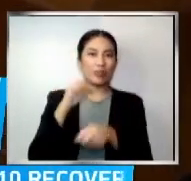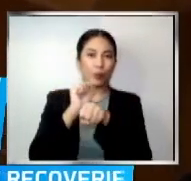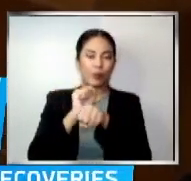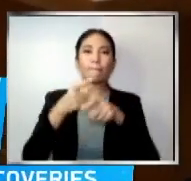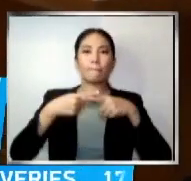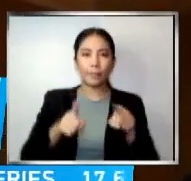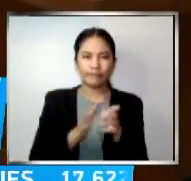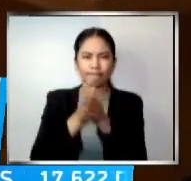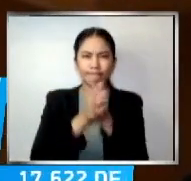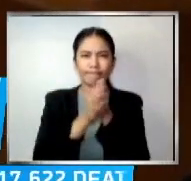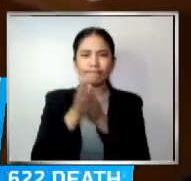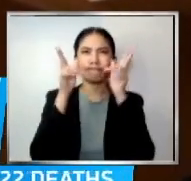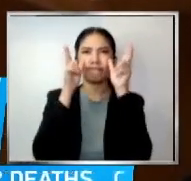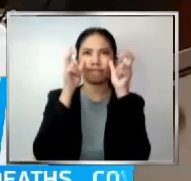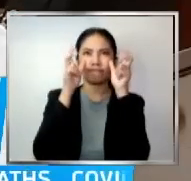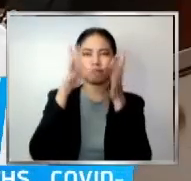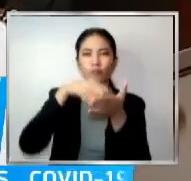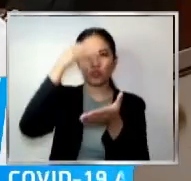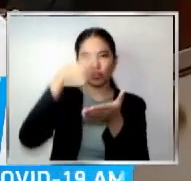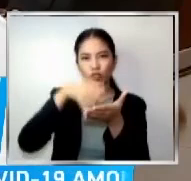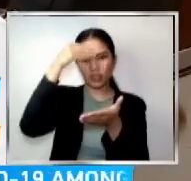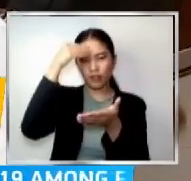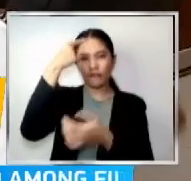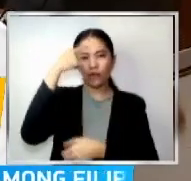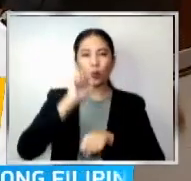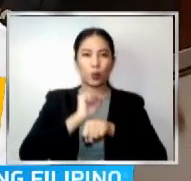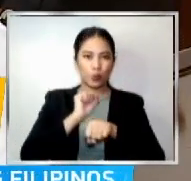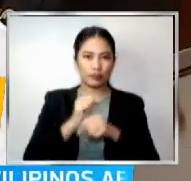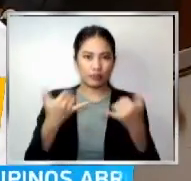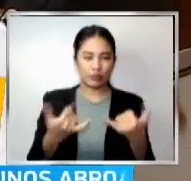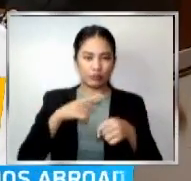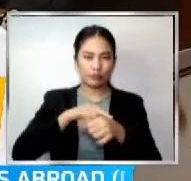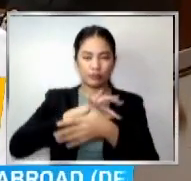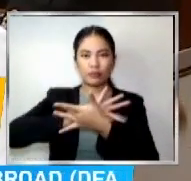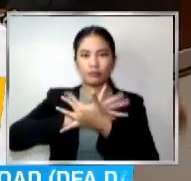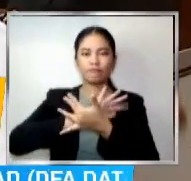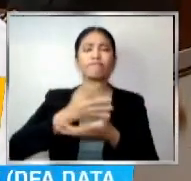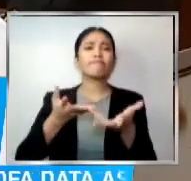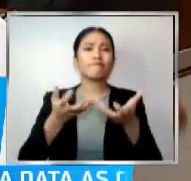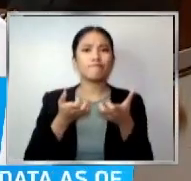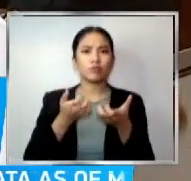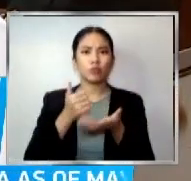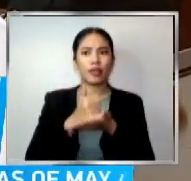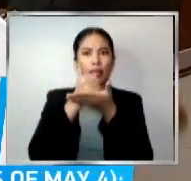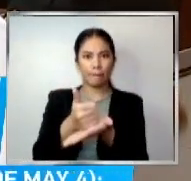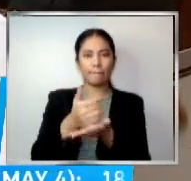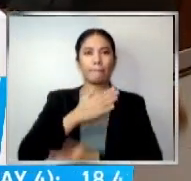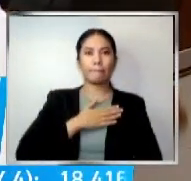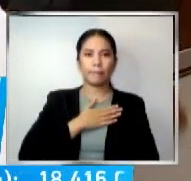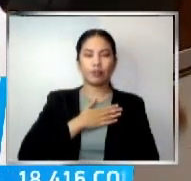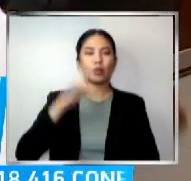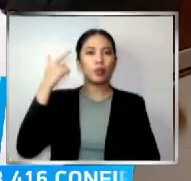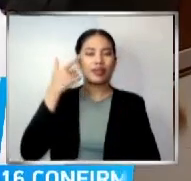matuto, hindi lamang para kumita ngayong pandemya. Gusto ko rin pumatulong sa lugar ko, sa San Juan, para